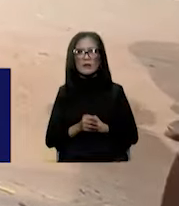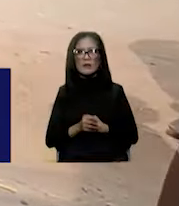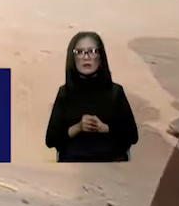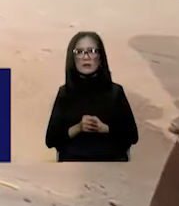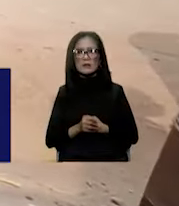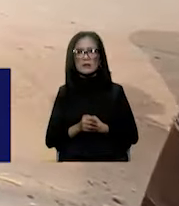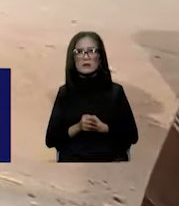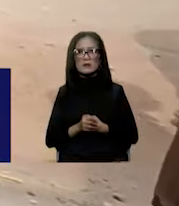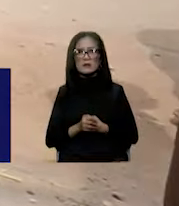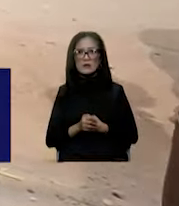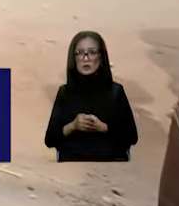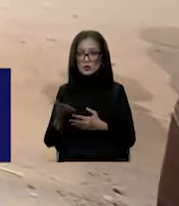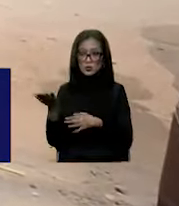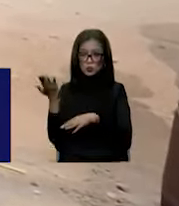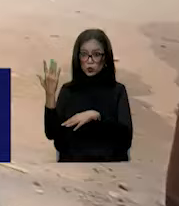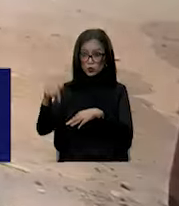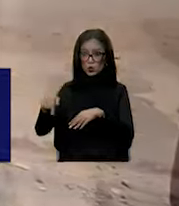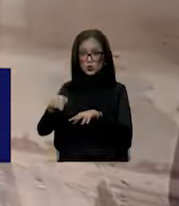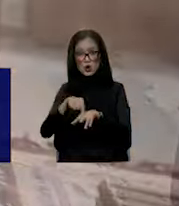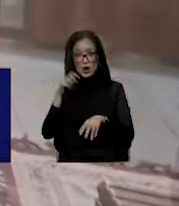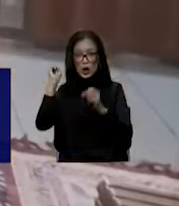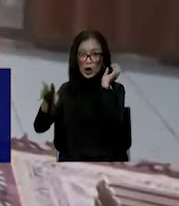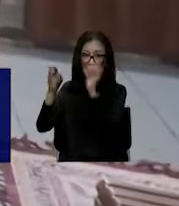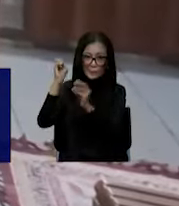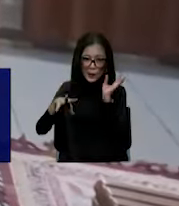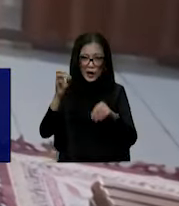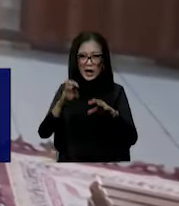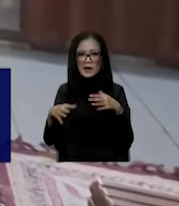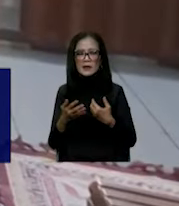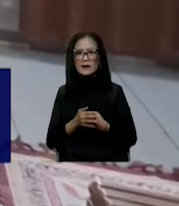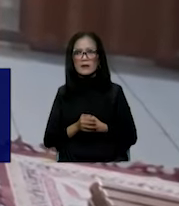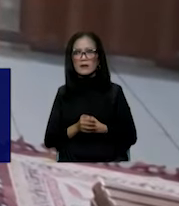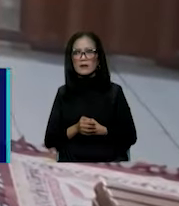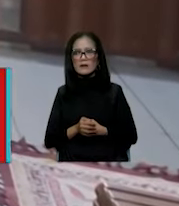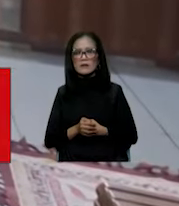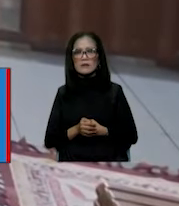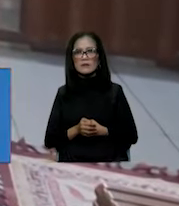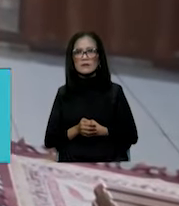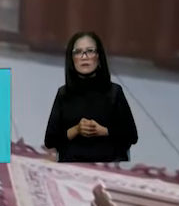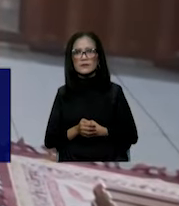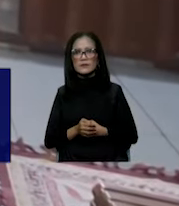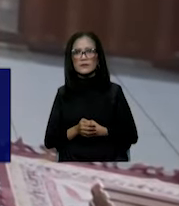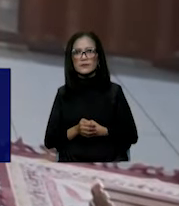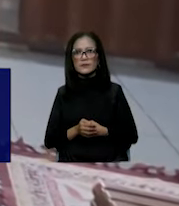Ada lempar-lemparan sandal, gitu. Tunda karena kita melihat ada